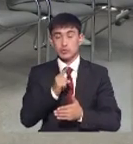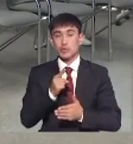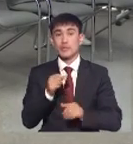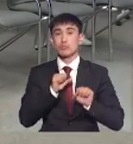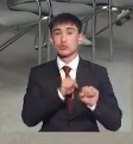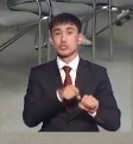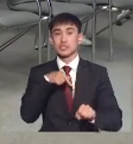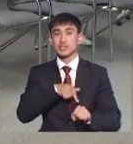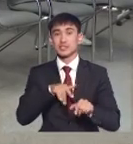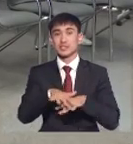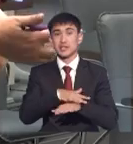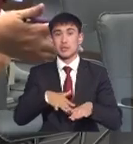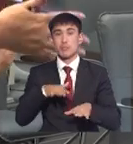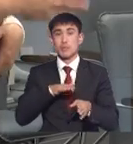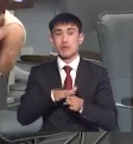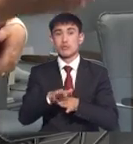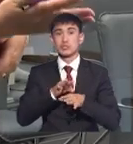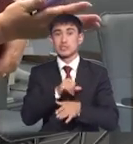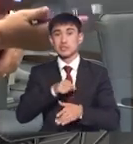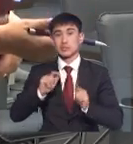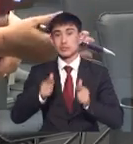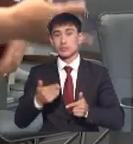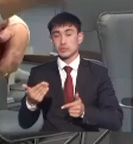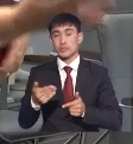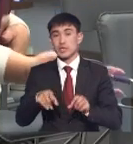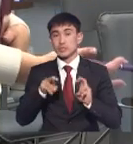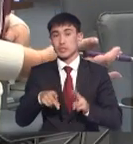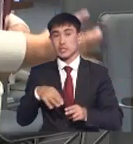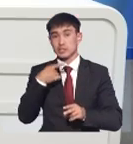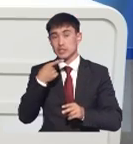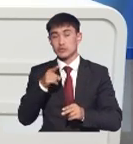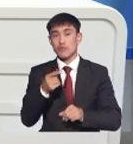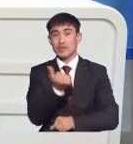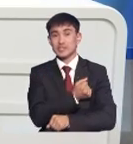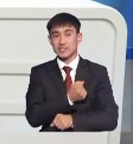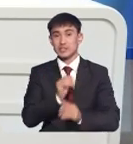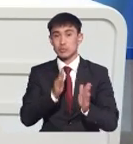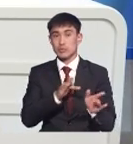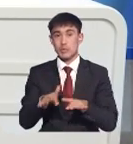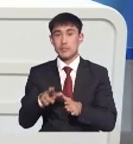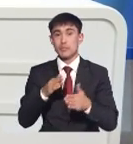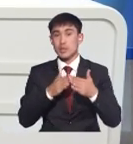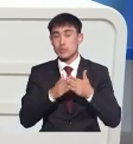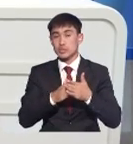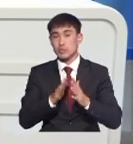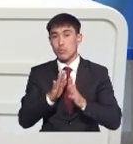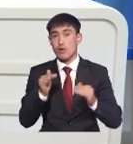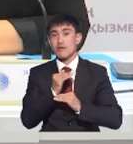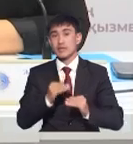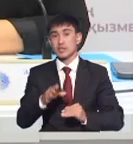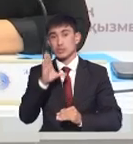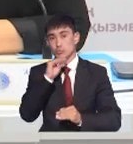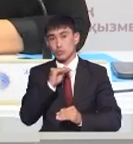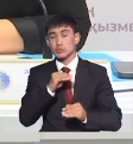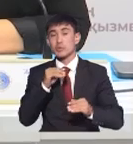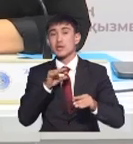что иммунизация населения проводится на добровольной основе. Эксперты напоминают, вакцинация и соблюдение мер предосторожности –